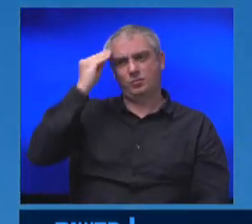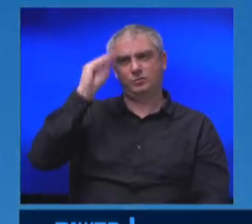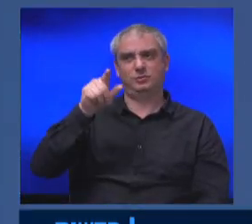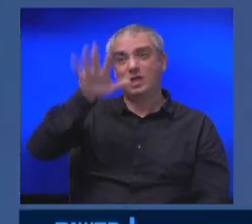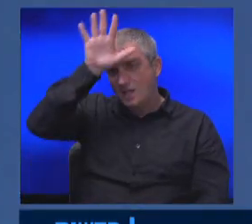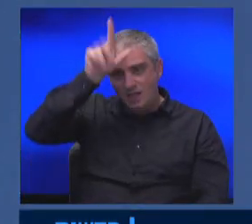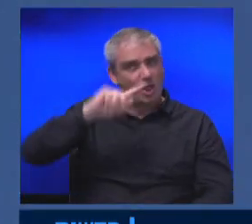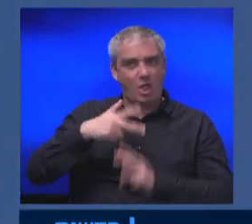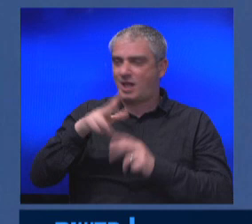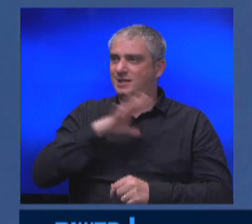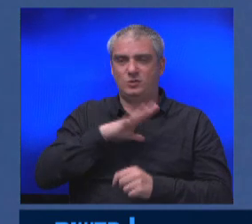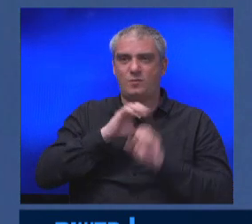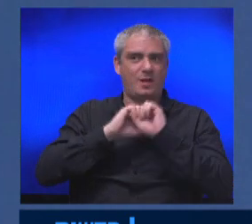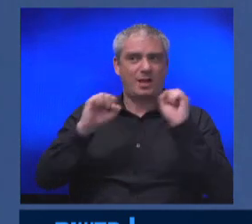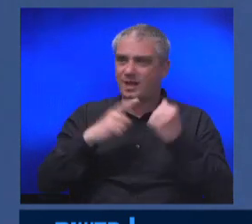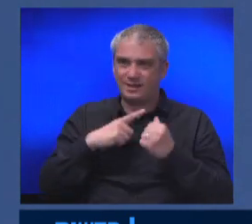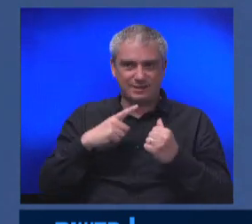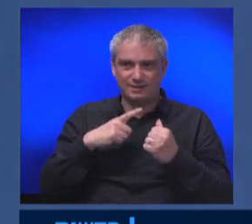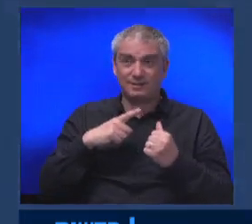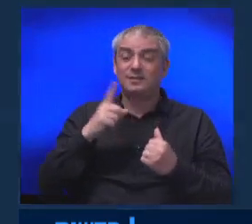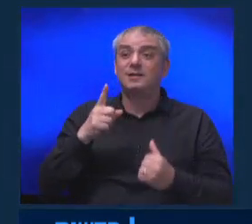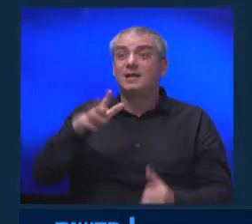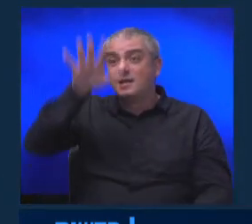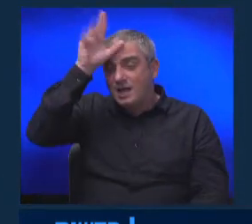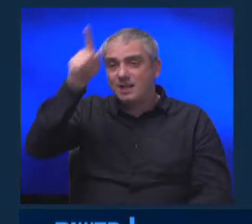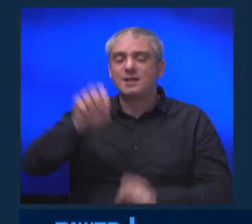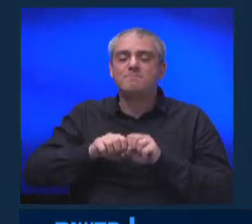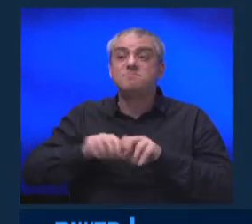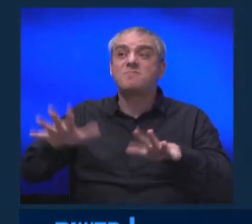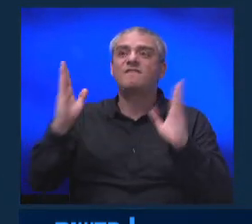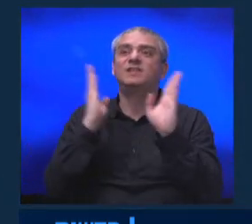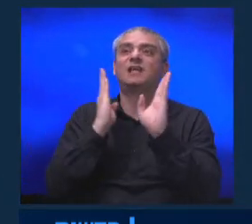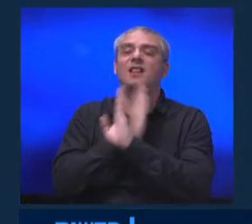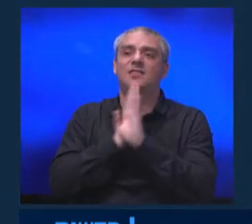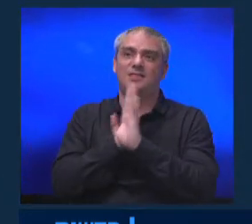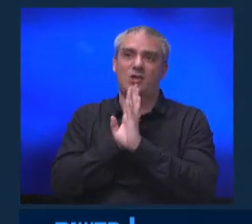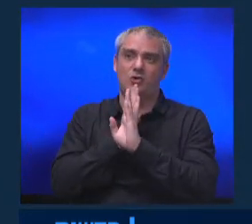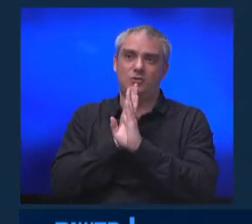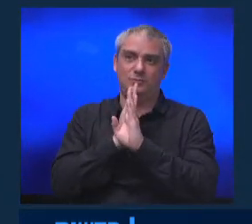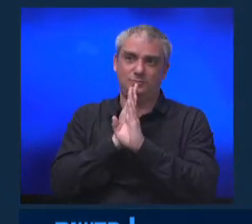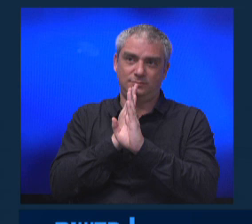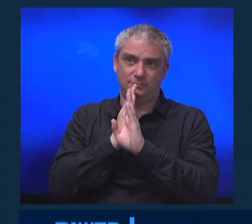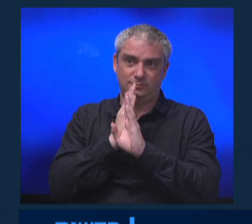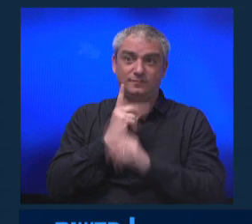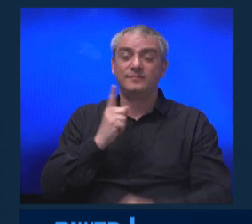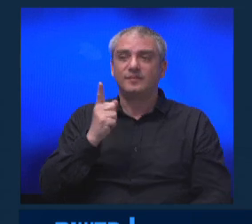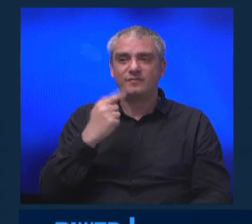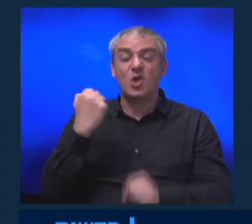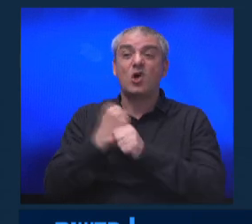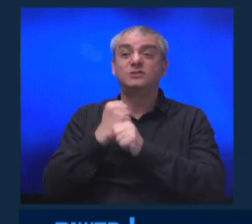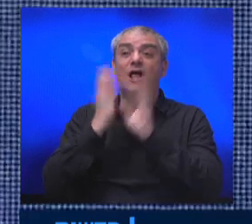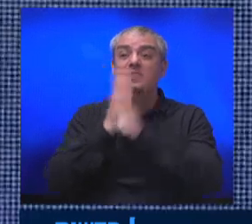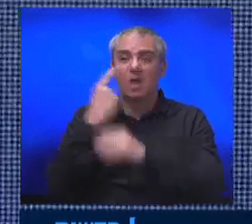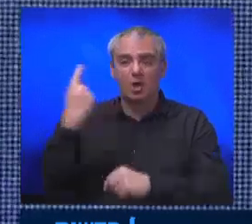איום גרעיני, אלא שאיראן היא מפיצה טרור ומבצע טרור מעצם